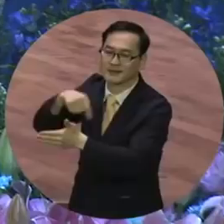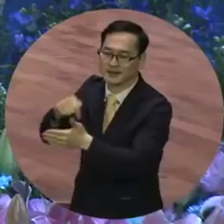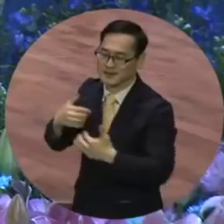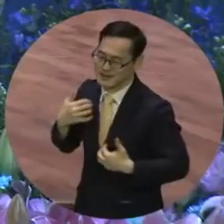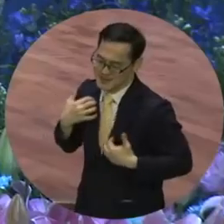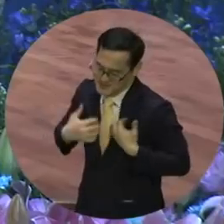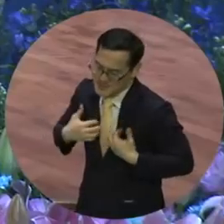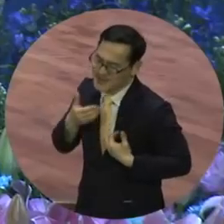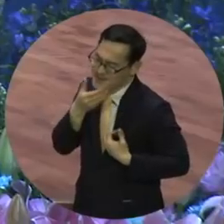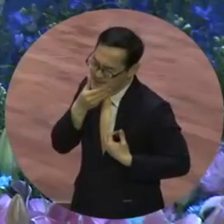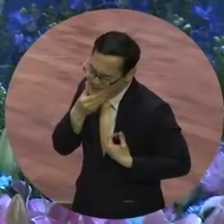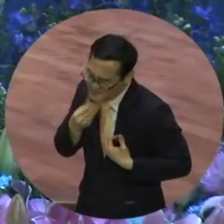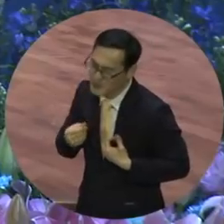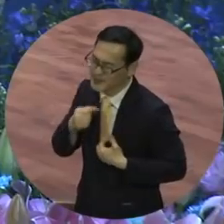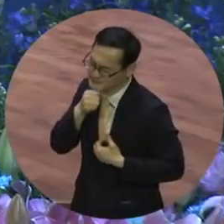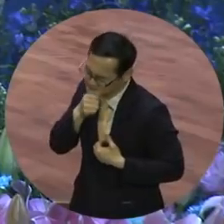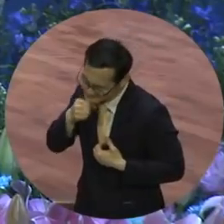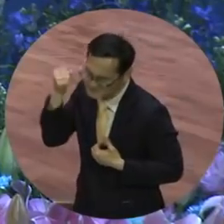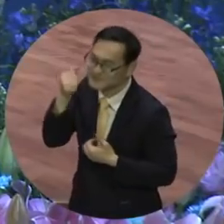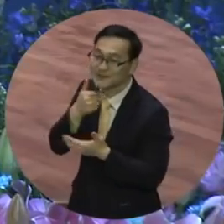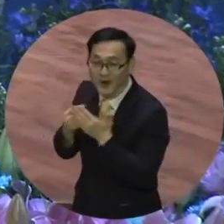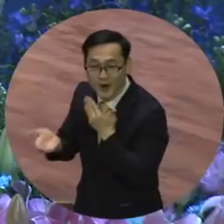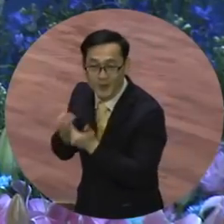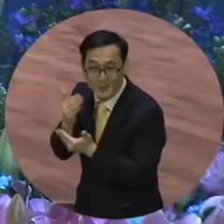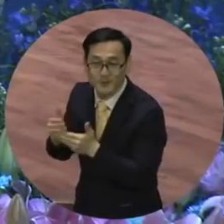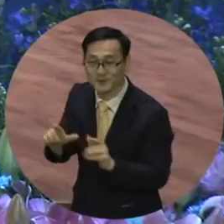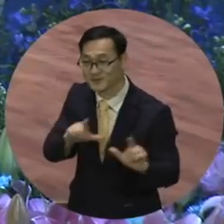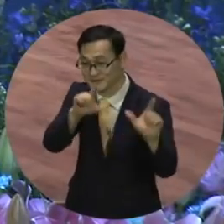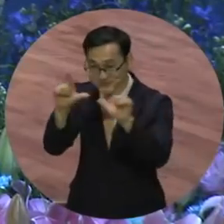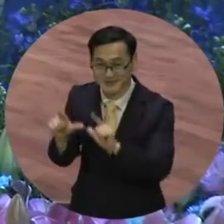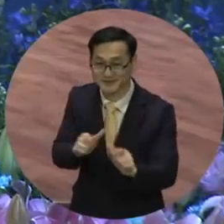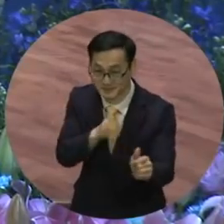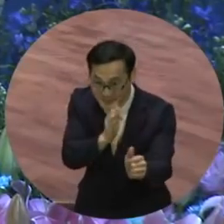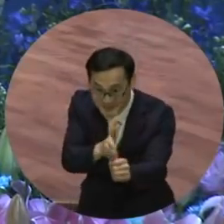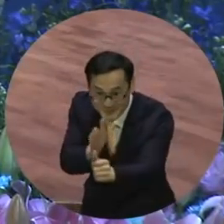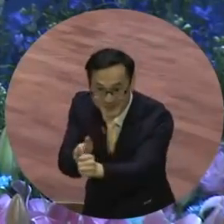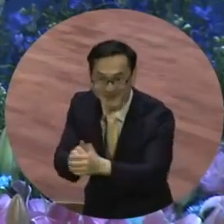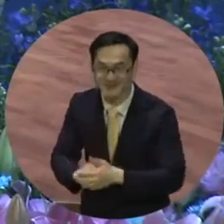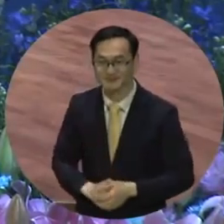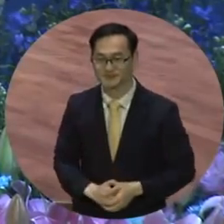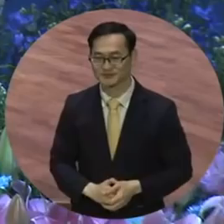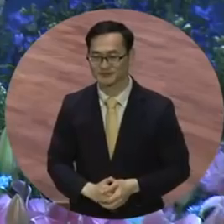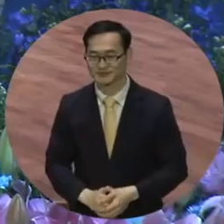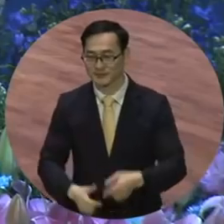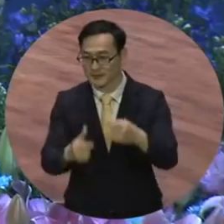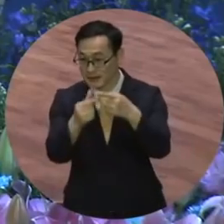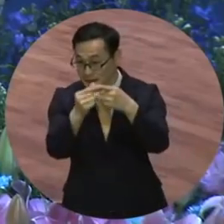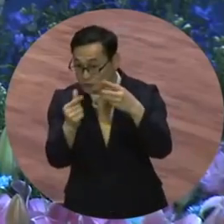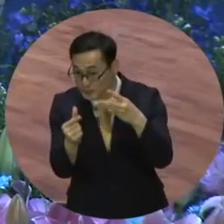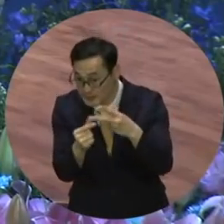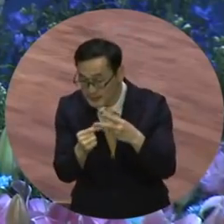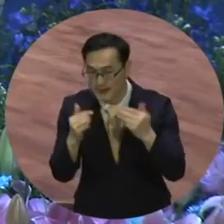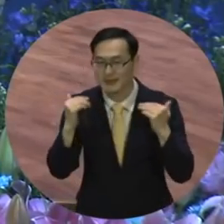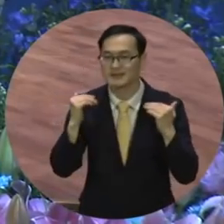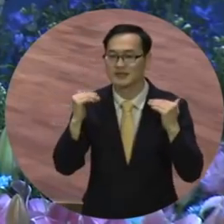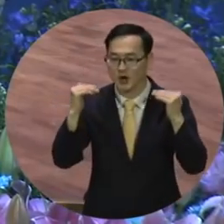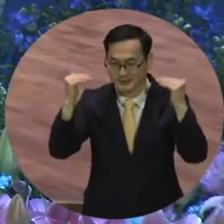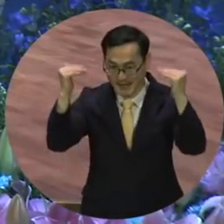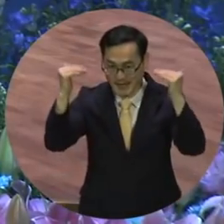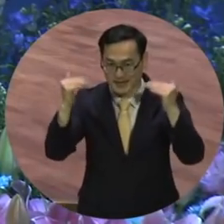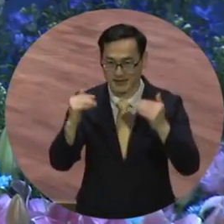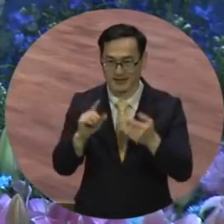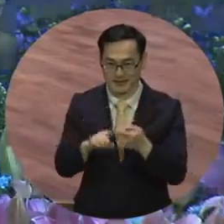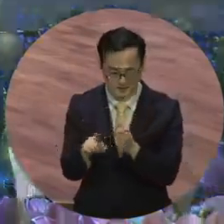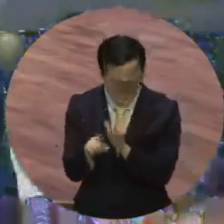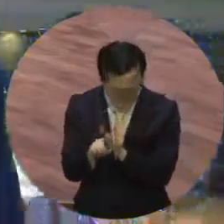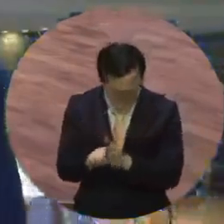체험하는 행복한 신앙생활 되기를 바랍니다. 두 번째로 성장하는 믿음입니다. 자, 18절로 20절을